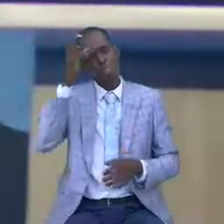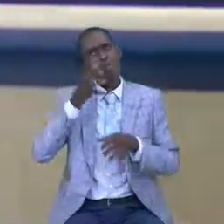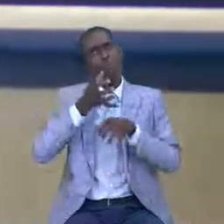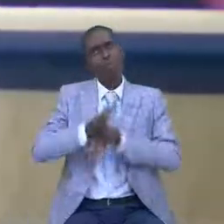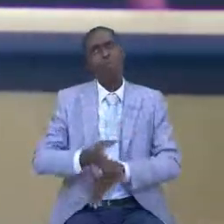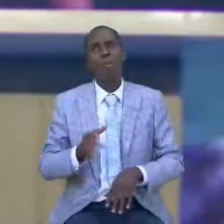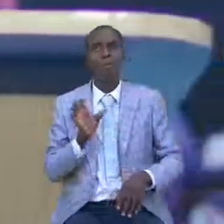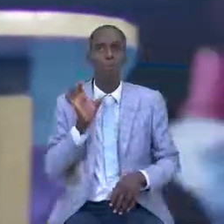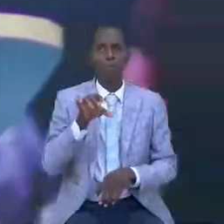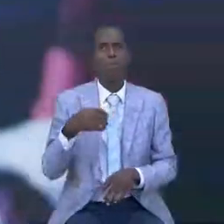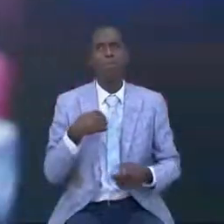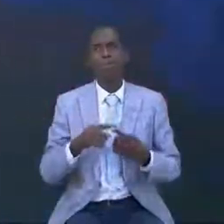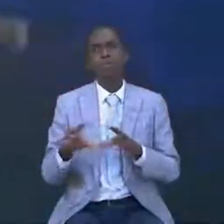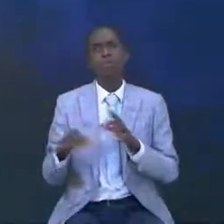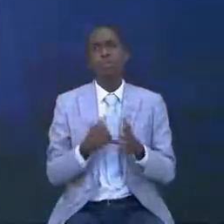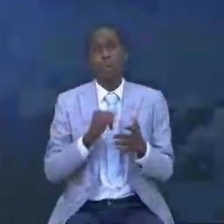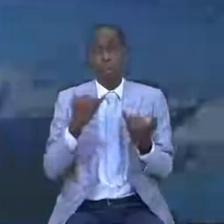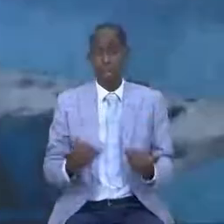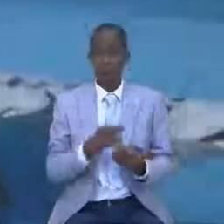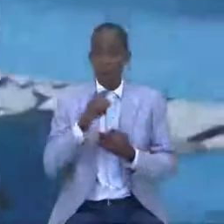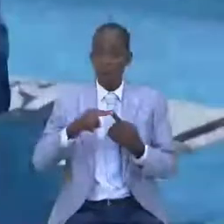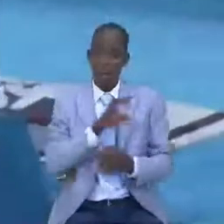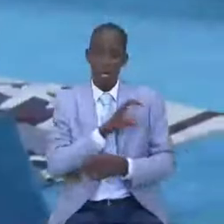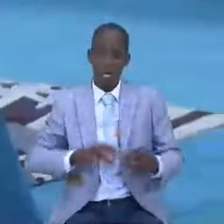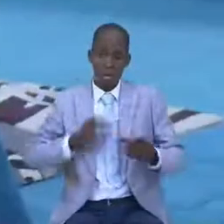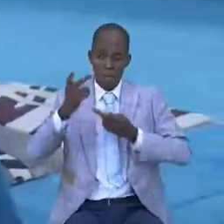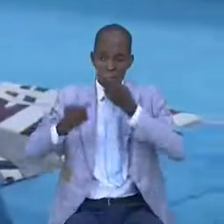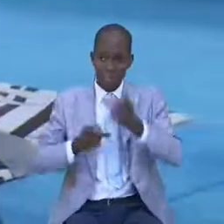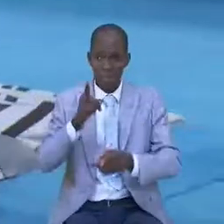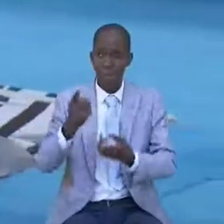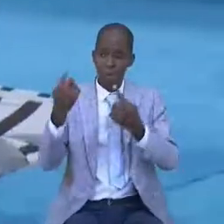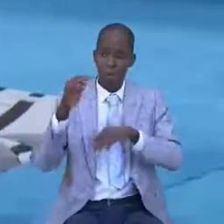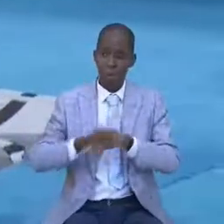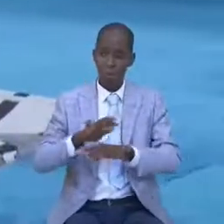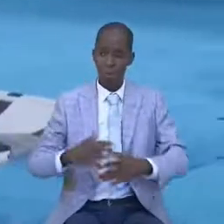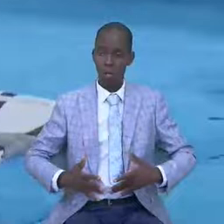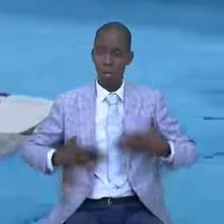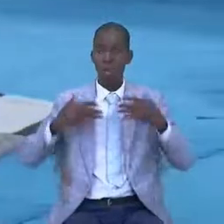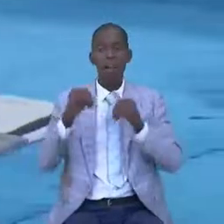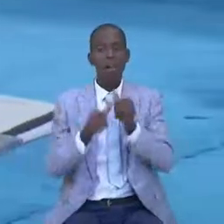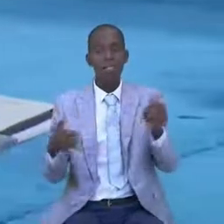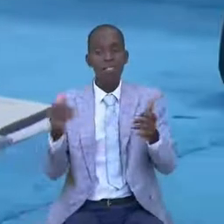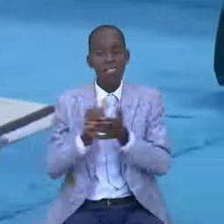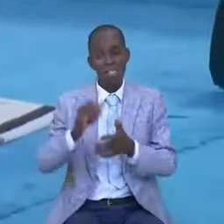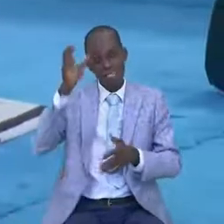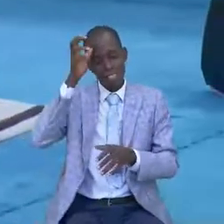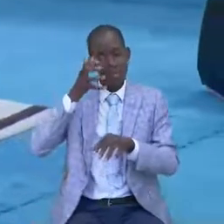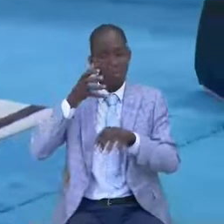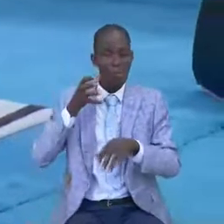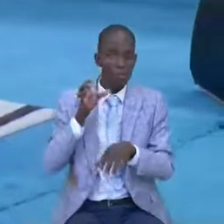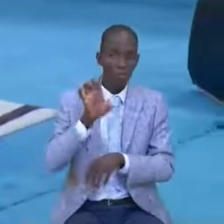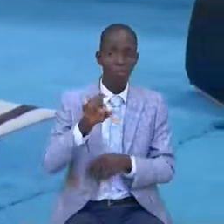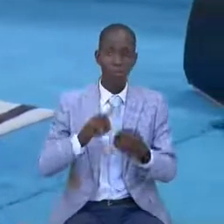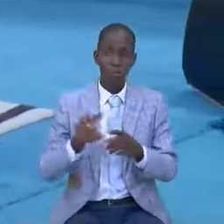ta vie, je ne peux pas faire mes dés, je ne peux pas m'en sortir, Satan m'a poussé à faire, dès que Christ rentre chez